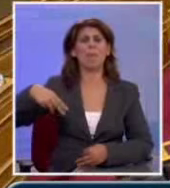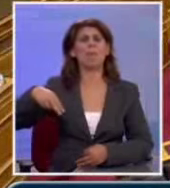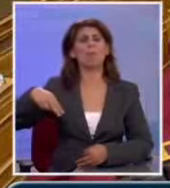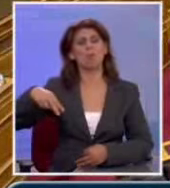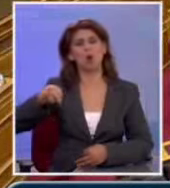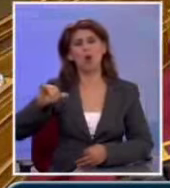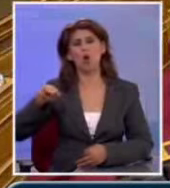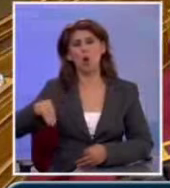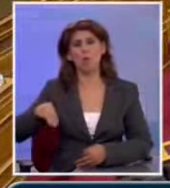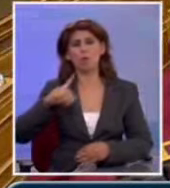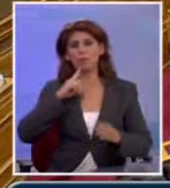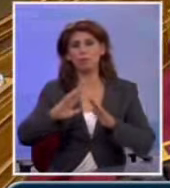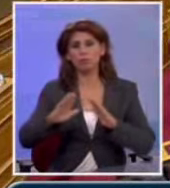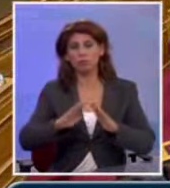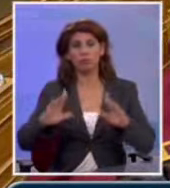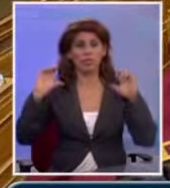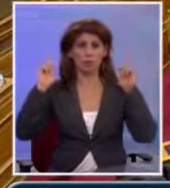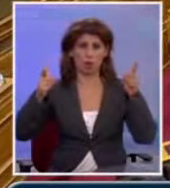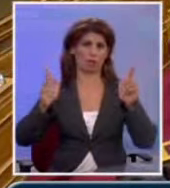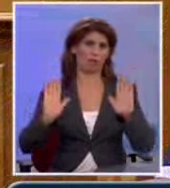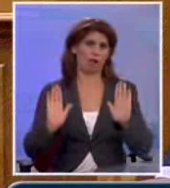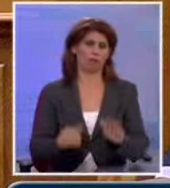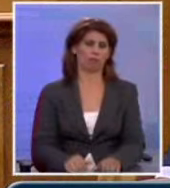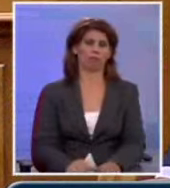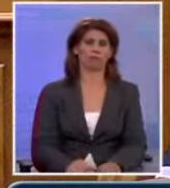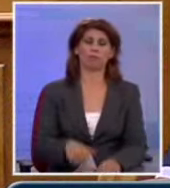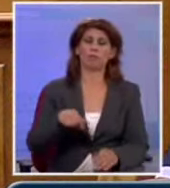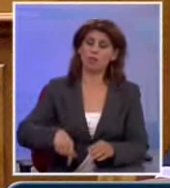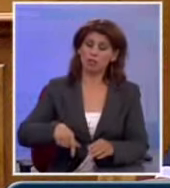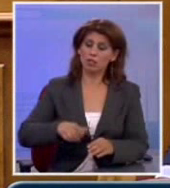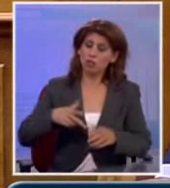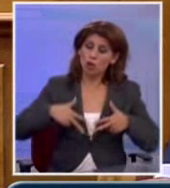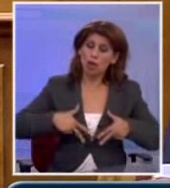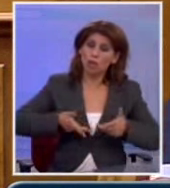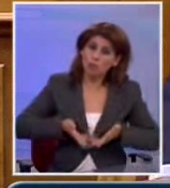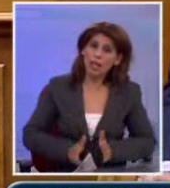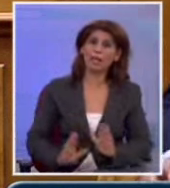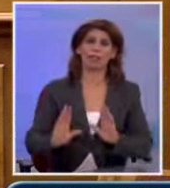προφυλάξουμε, να διαφυλάξουμε τη δημοκρατία στον τόπο που γεννήθηκε.